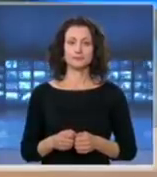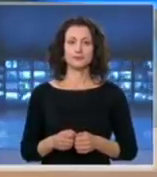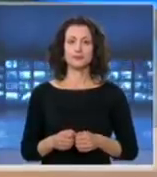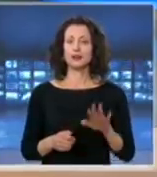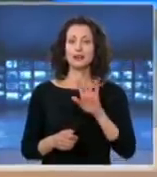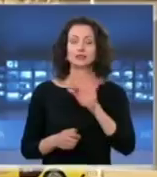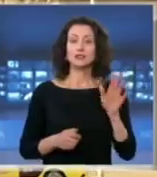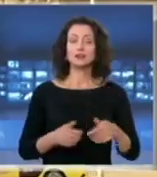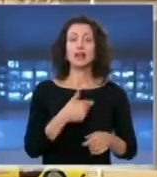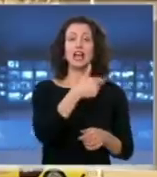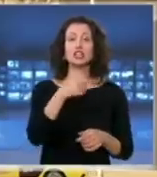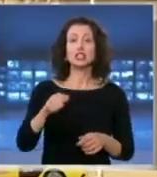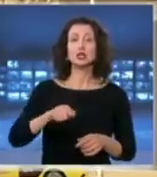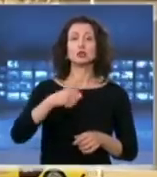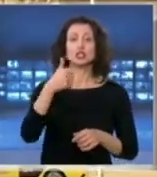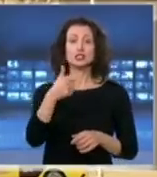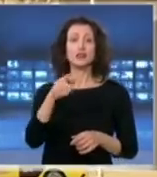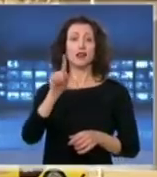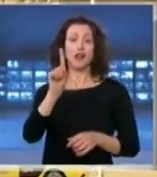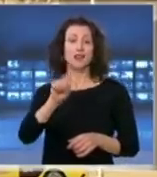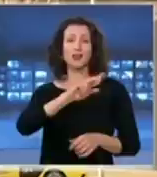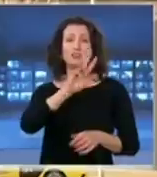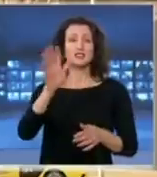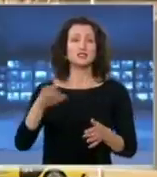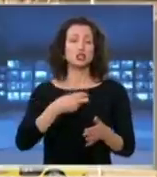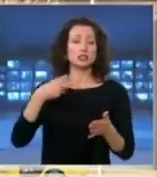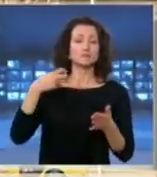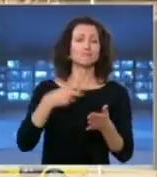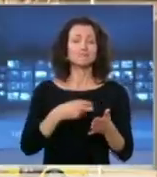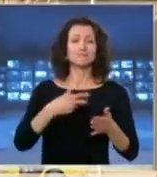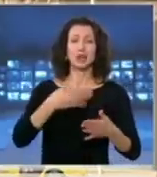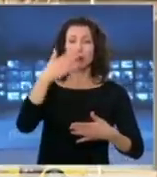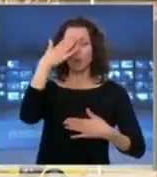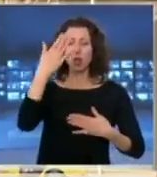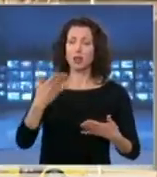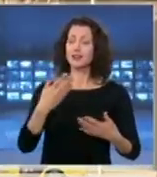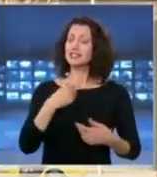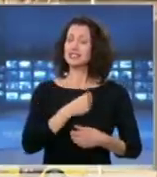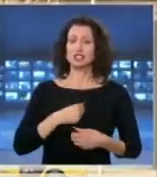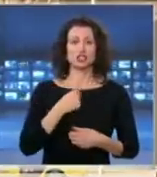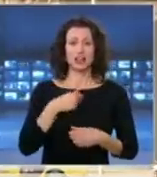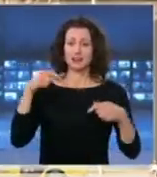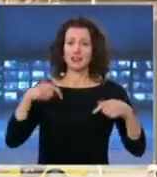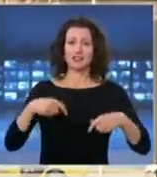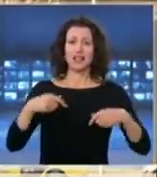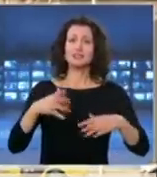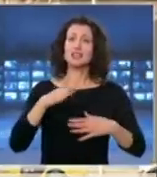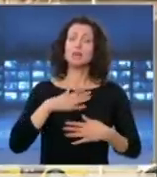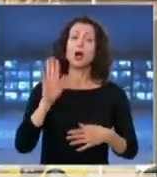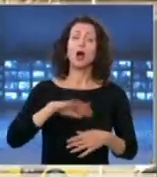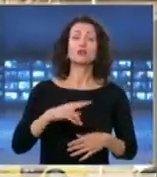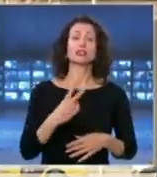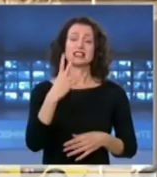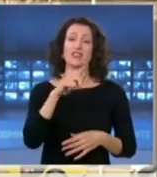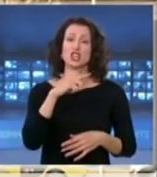Здравейте! 661 станаха вече потвърдените случаи на COVID-19 у нас. За съжаление, през днешния ден има и две